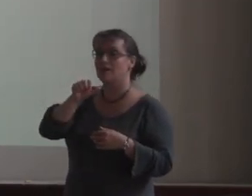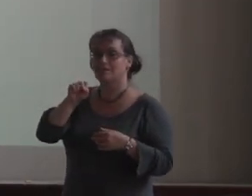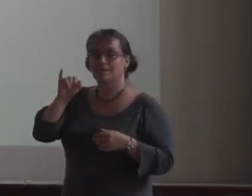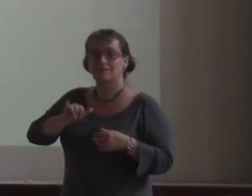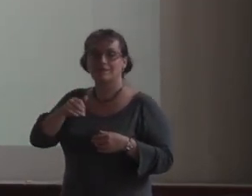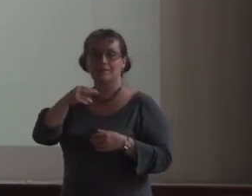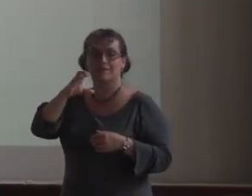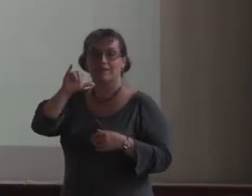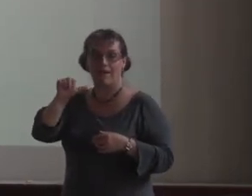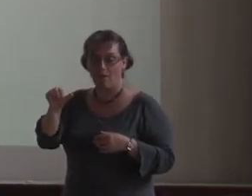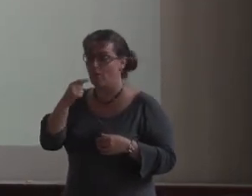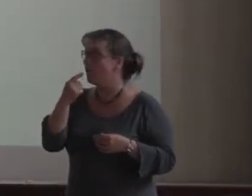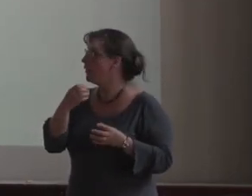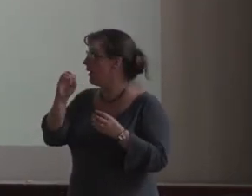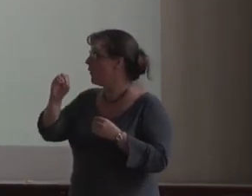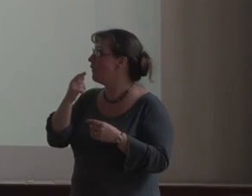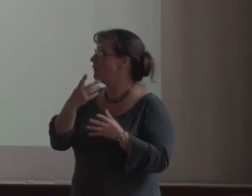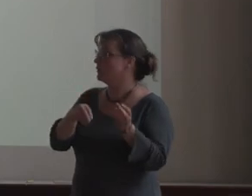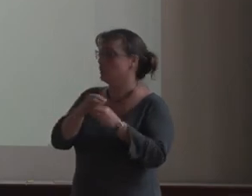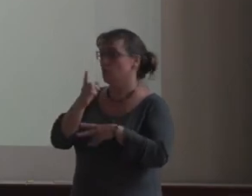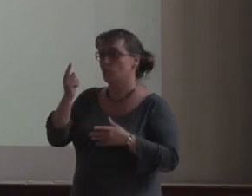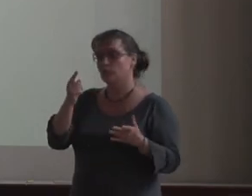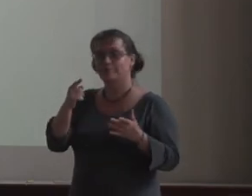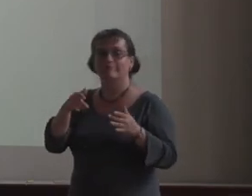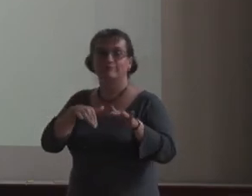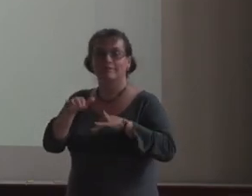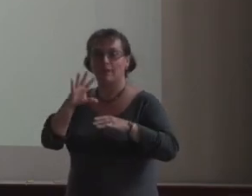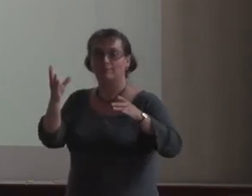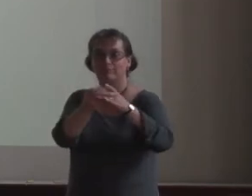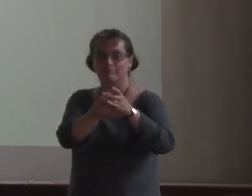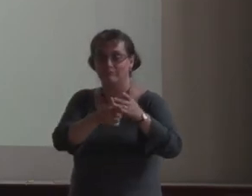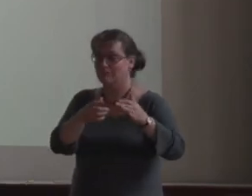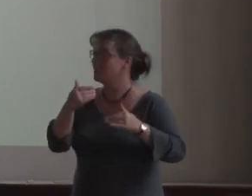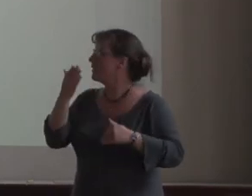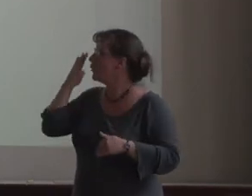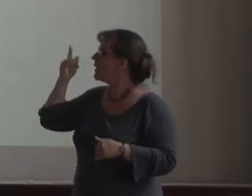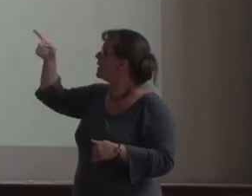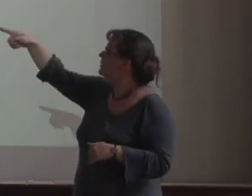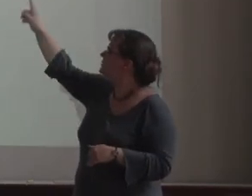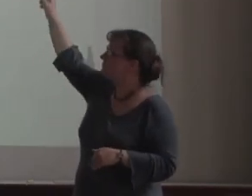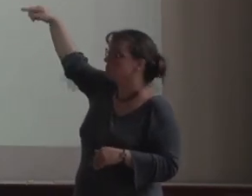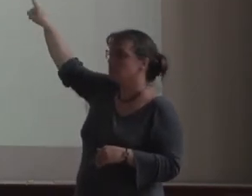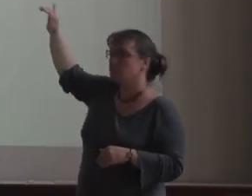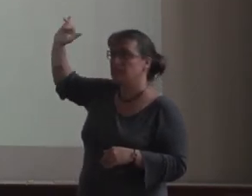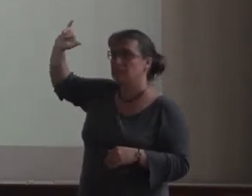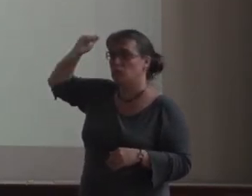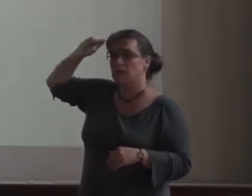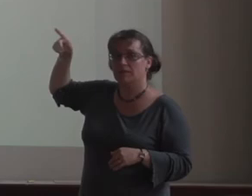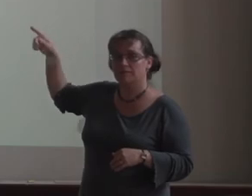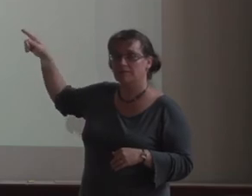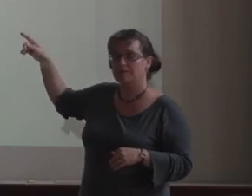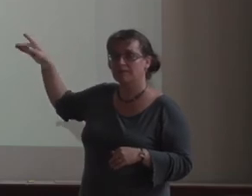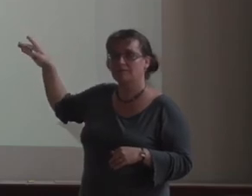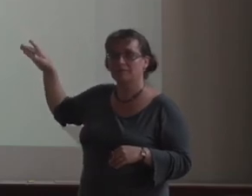d'embarqué. Donc pour commencer, déjà qui connaît Polyconseil? Ok, bon,